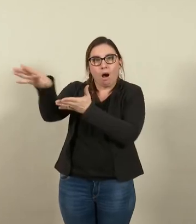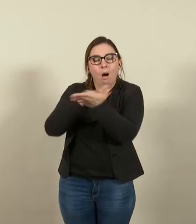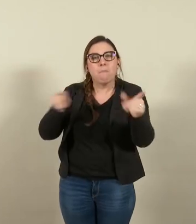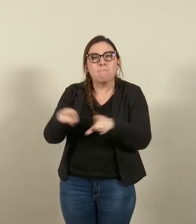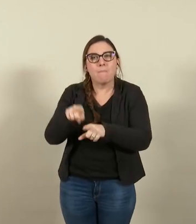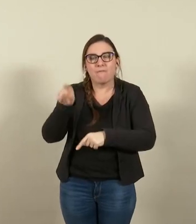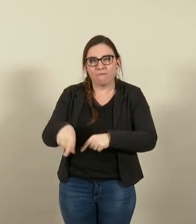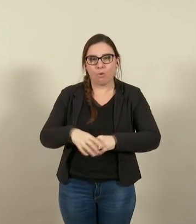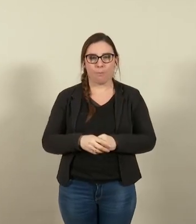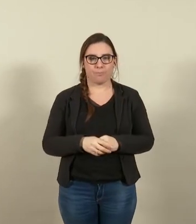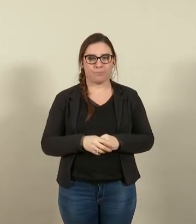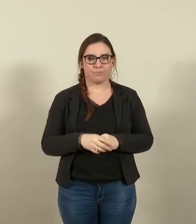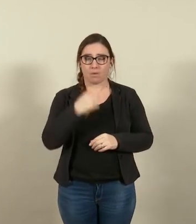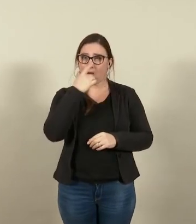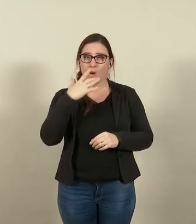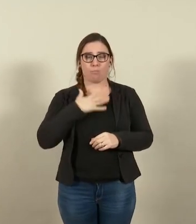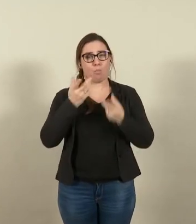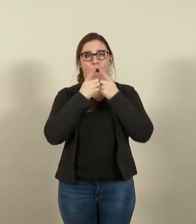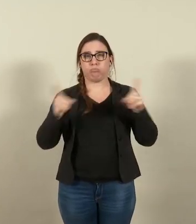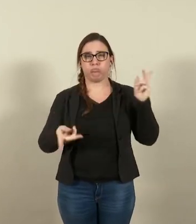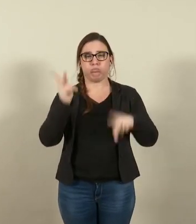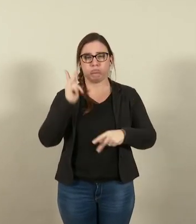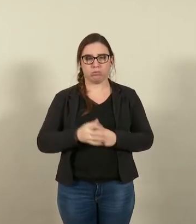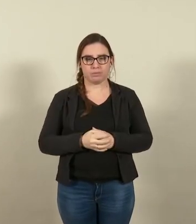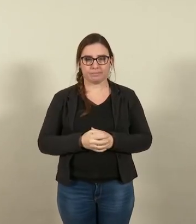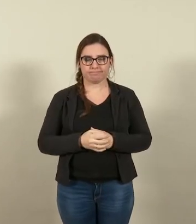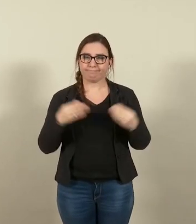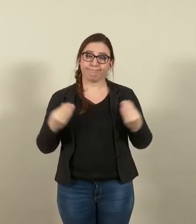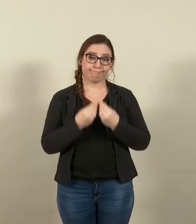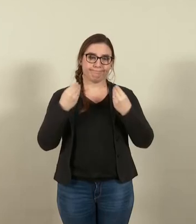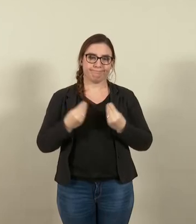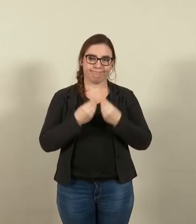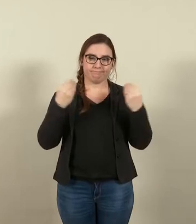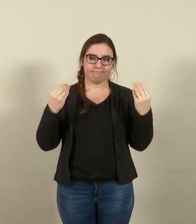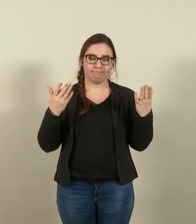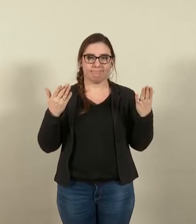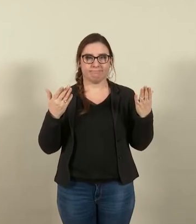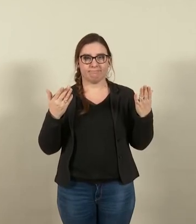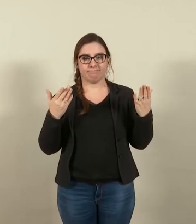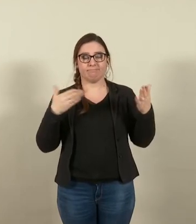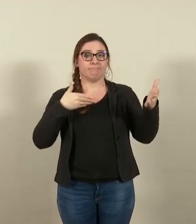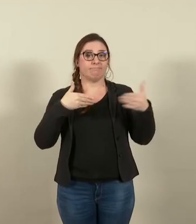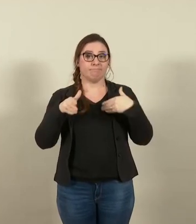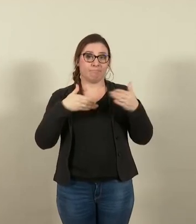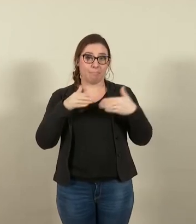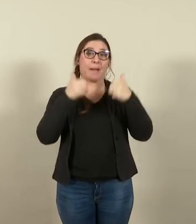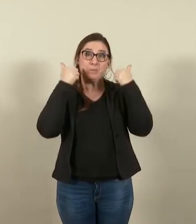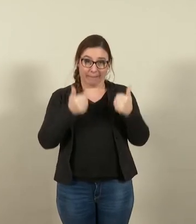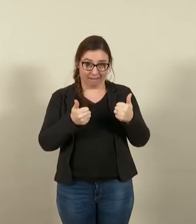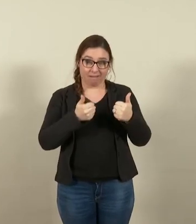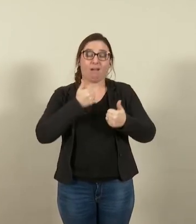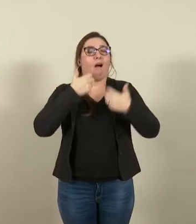fonctionnement qui me semblait beaucoup plus démocratique et malheureusement comme quelque chose fonctionnait bien et